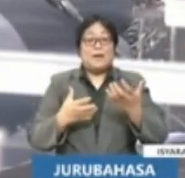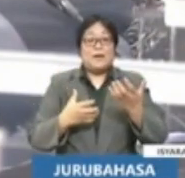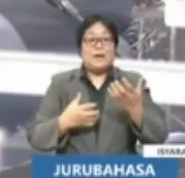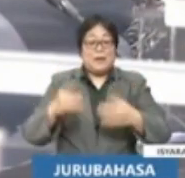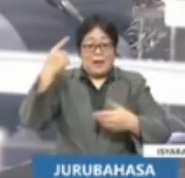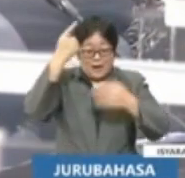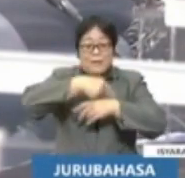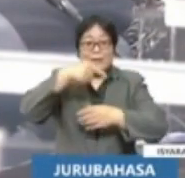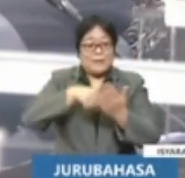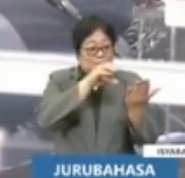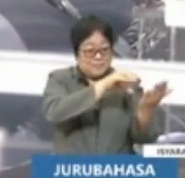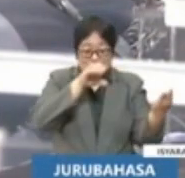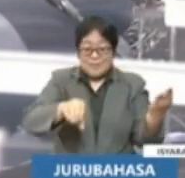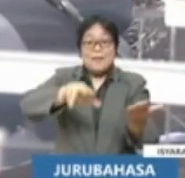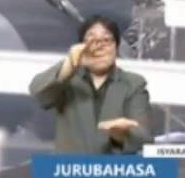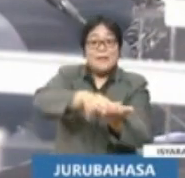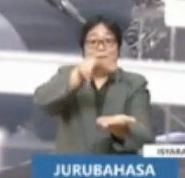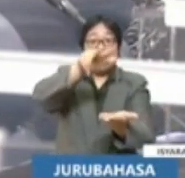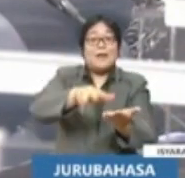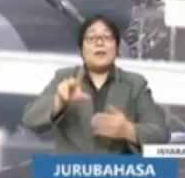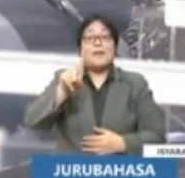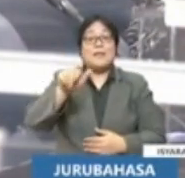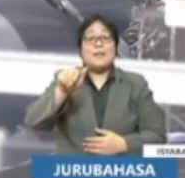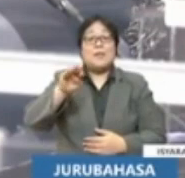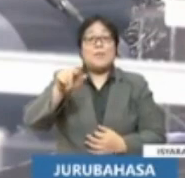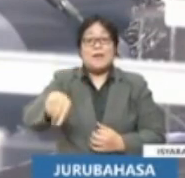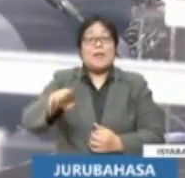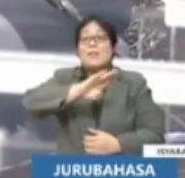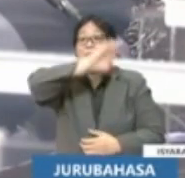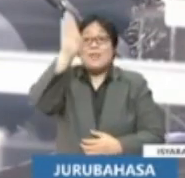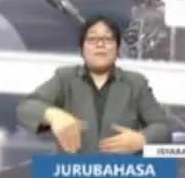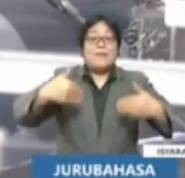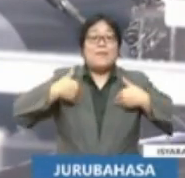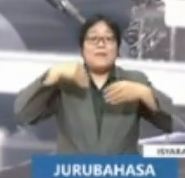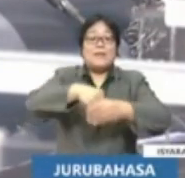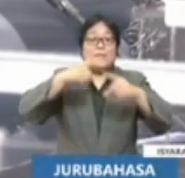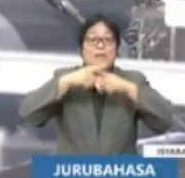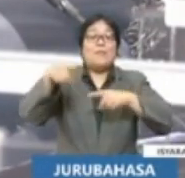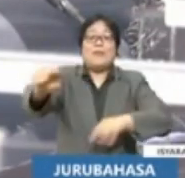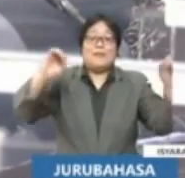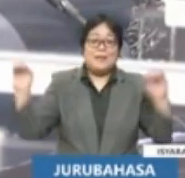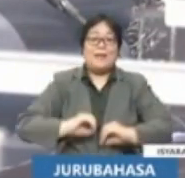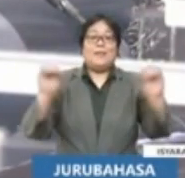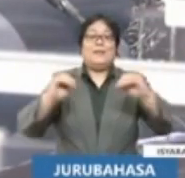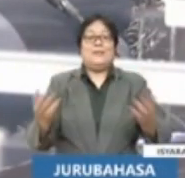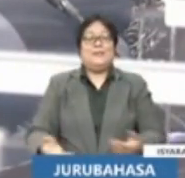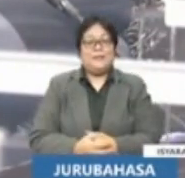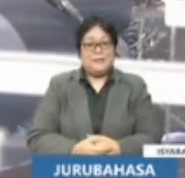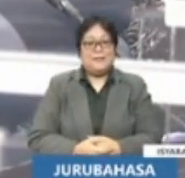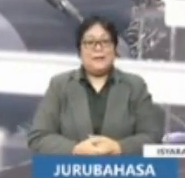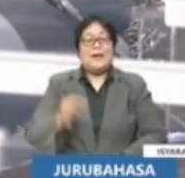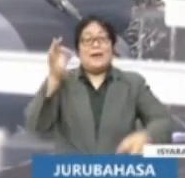handset pada hari ini, nak absahkan, Damansara was never in the hall. Dia tidak ada dalam Dewan Yang Mulia